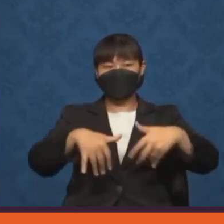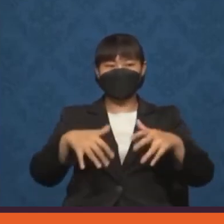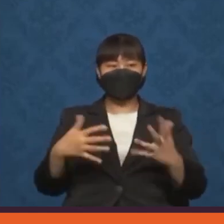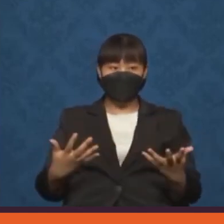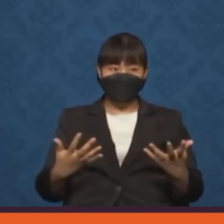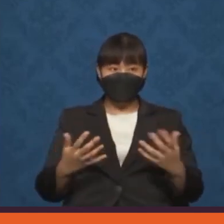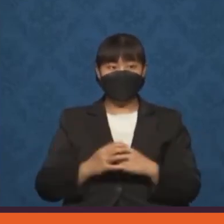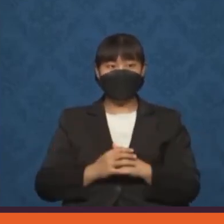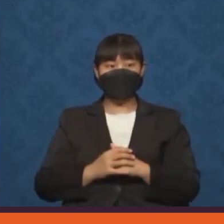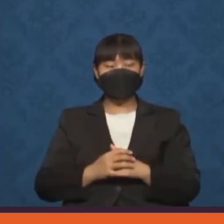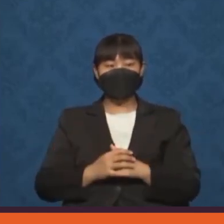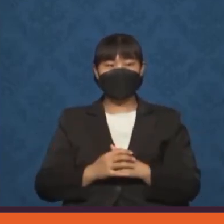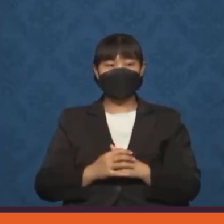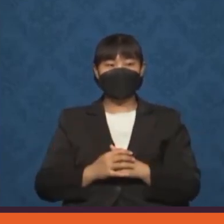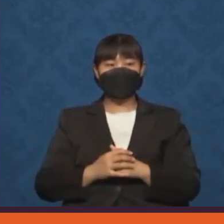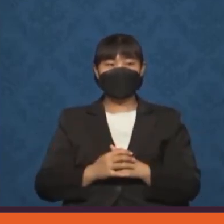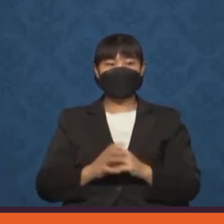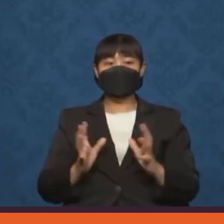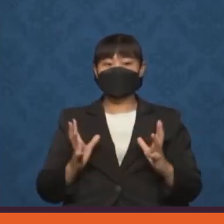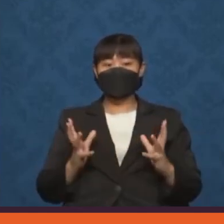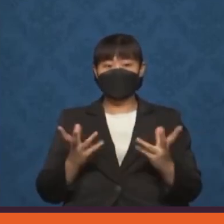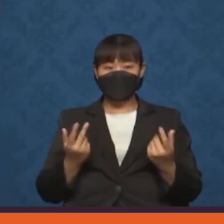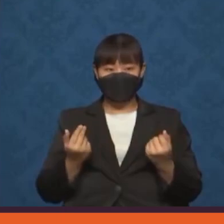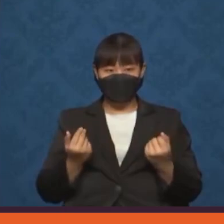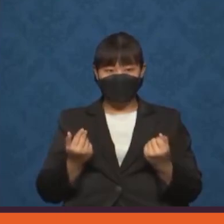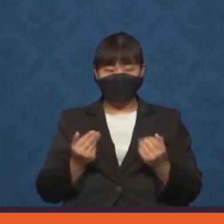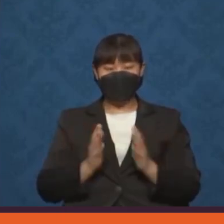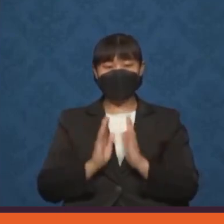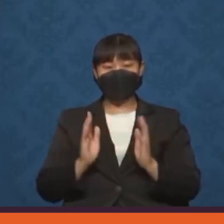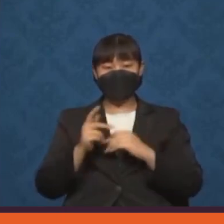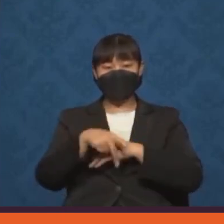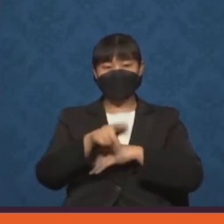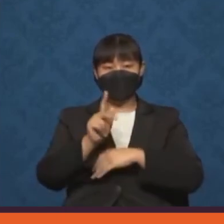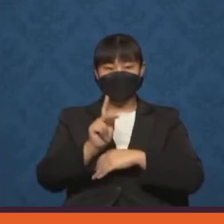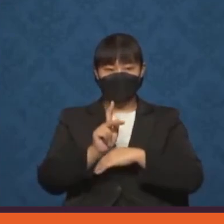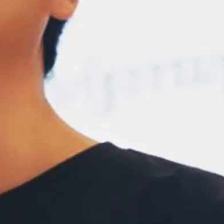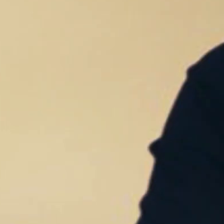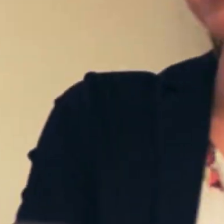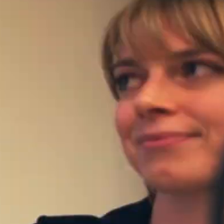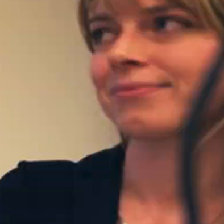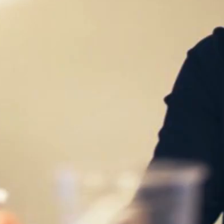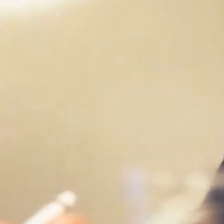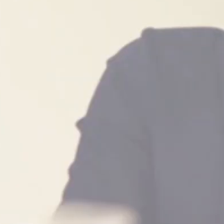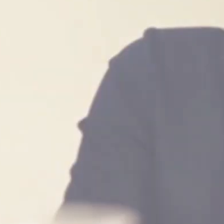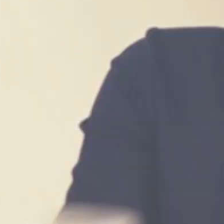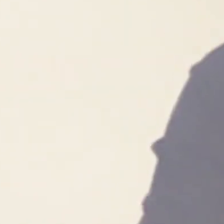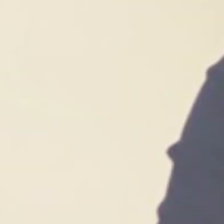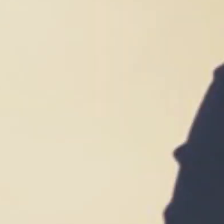การอภิปรายชี้แจงรอบนี้เพียงเท่านี้ครับขอบคุณครับท่านประธานครับ ครับขอบคุณนะครับ